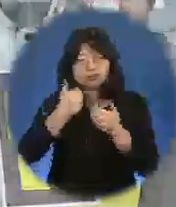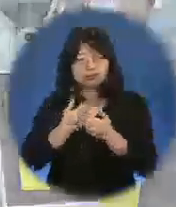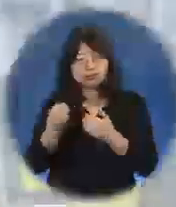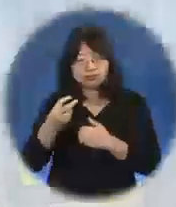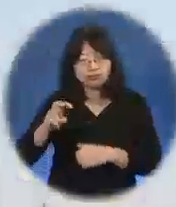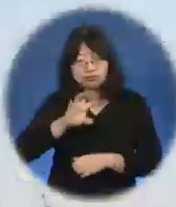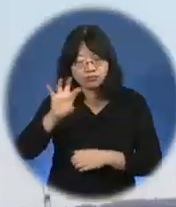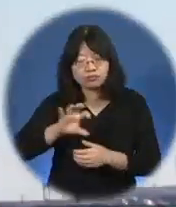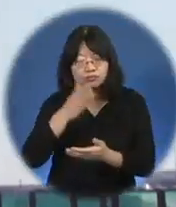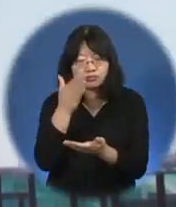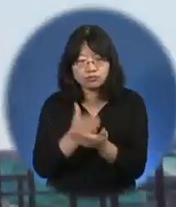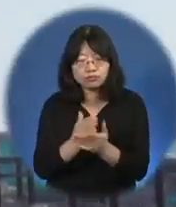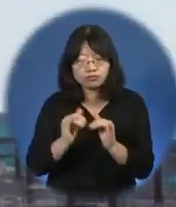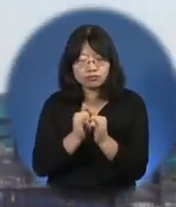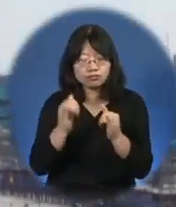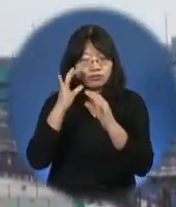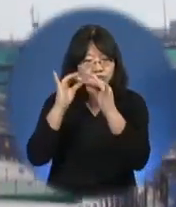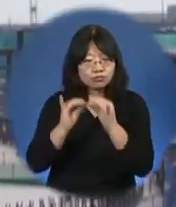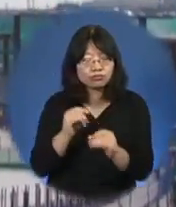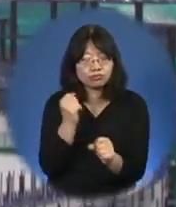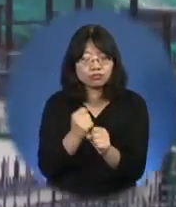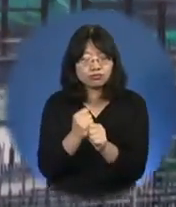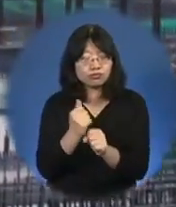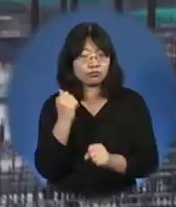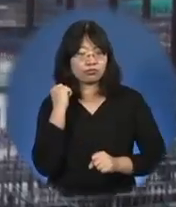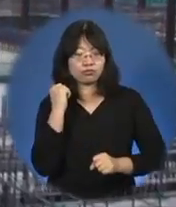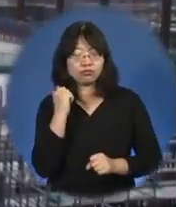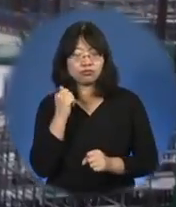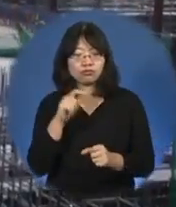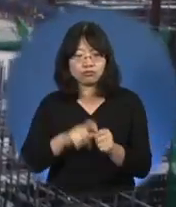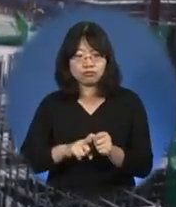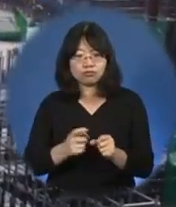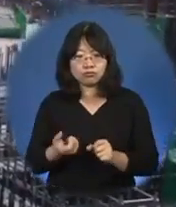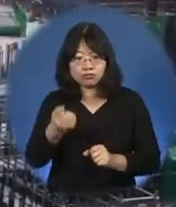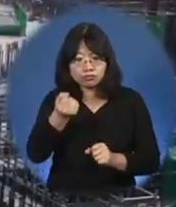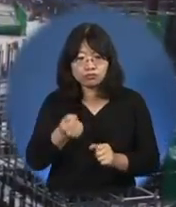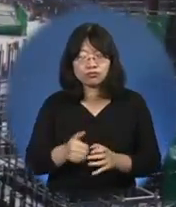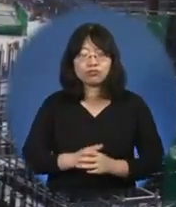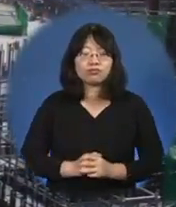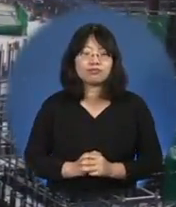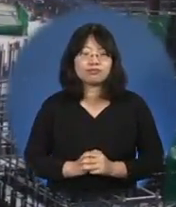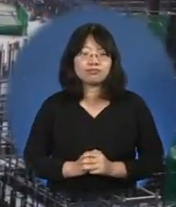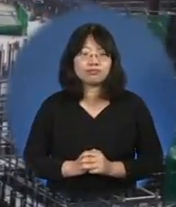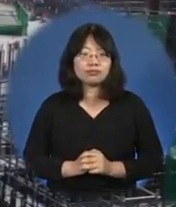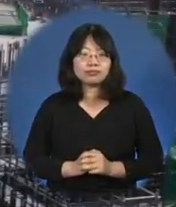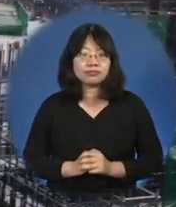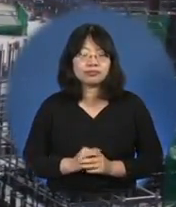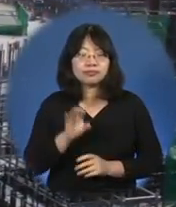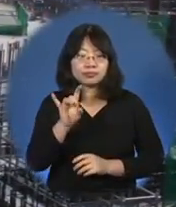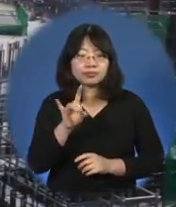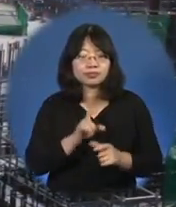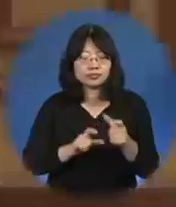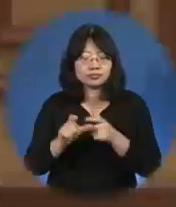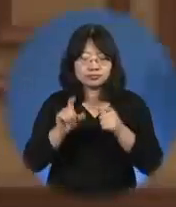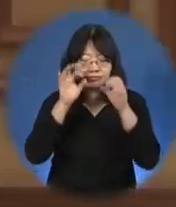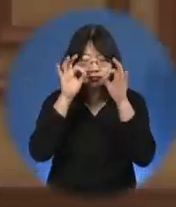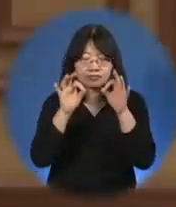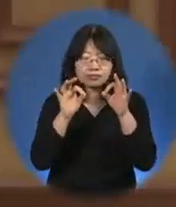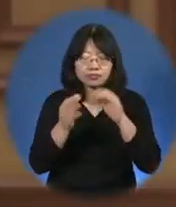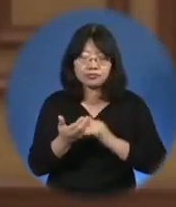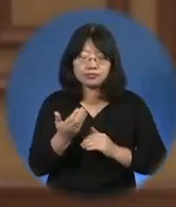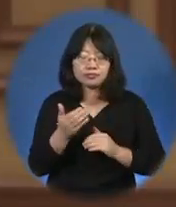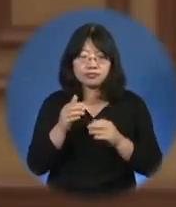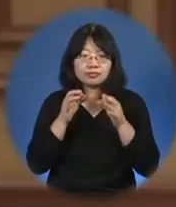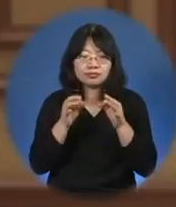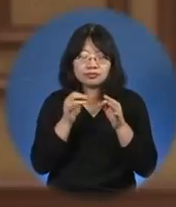되풀이하지 말고 네. 뭔가 국민적 합의를 만들어보자 네. 뭐 그런 취지였다 이 말씀인 거죠. 그렇습니다. 그럼 하나하나 좀 되짚어서 조금